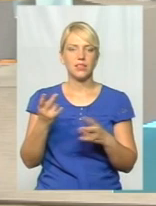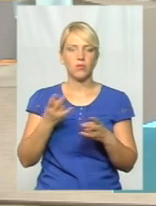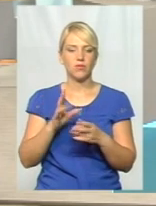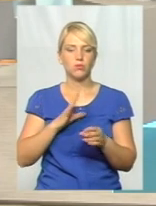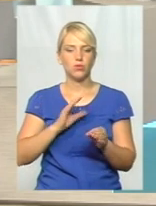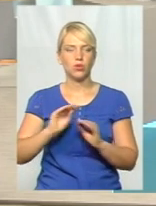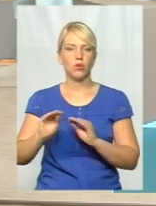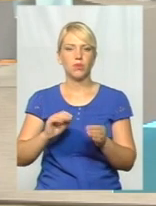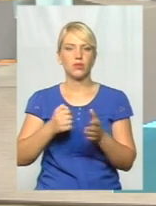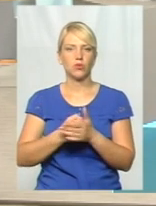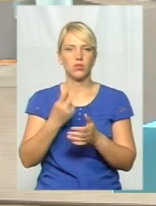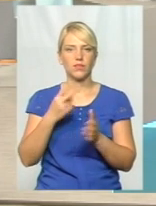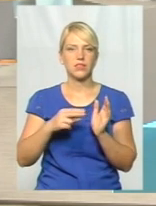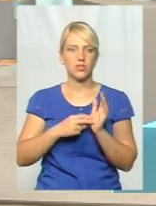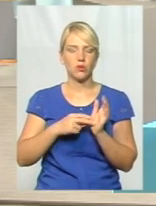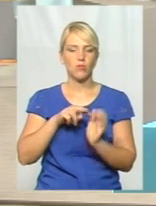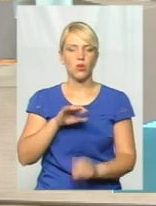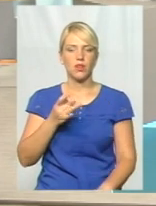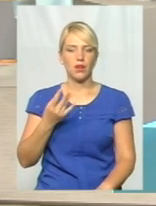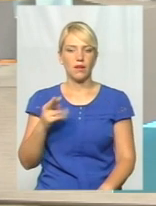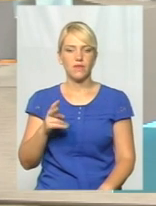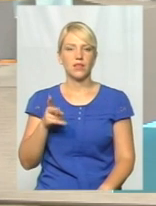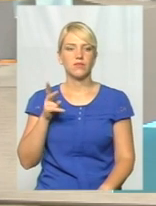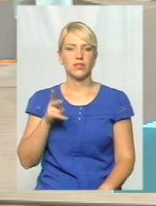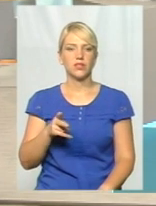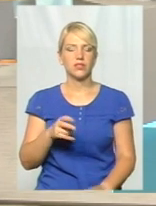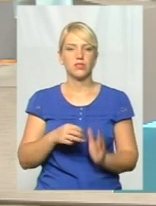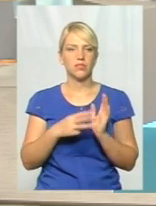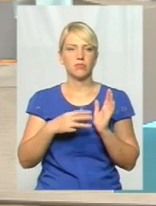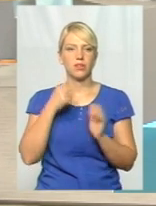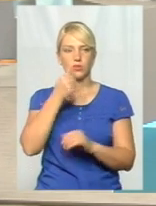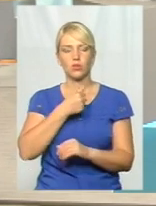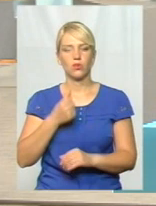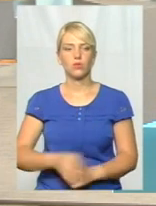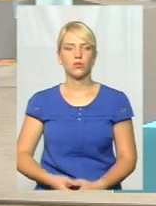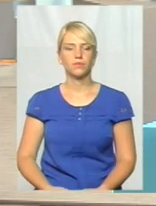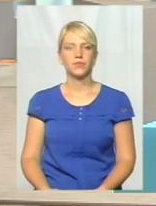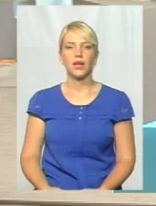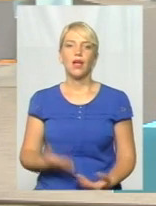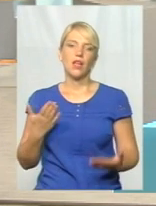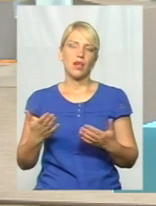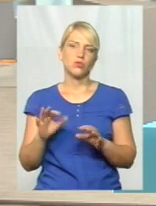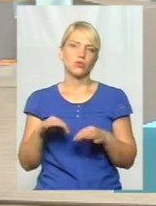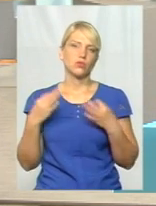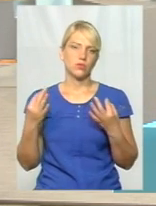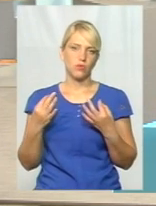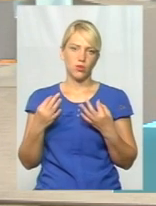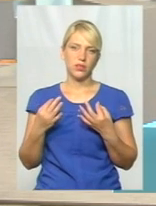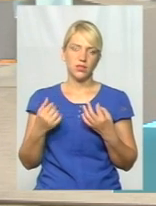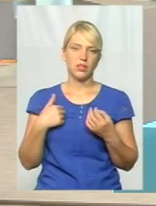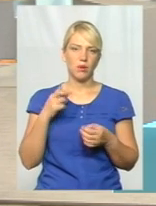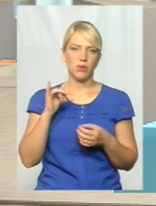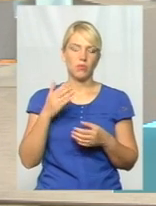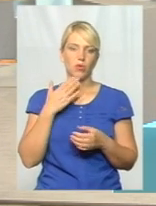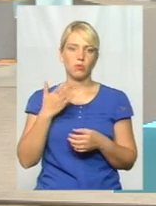мали бути обладнані до 27 травня 2018 року. Прошу. Якщо дозволите, я би